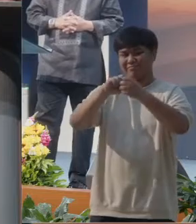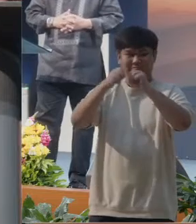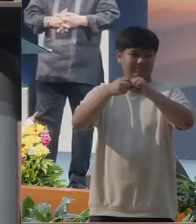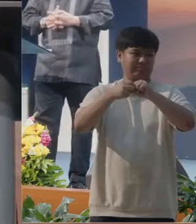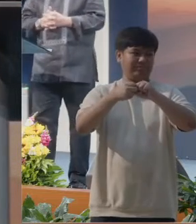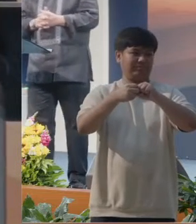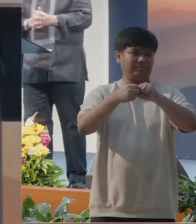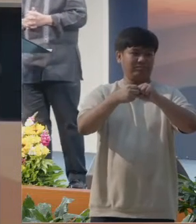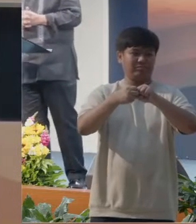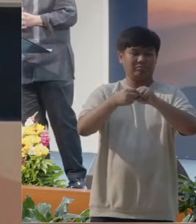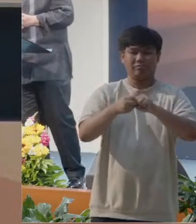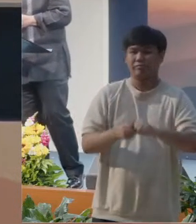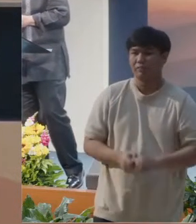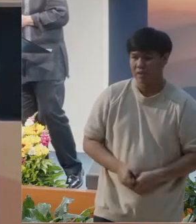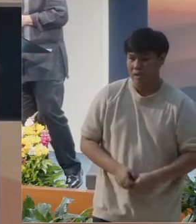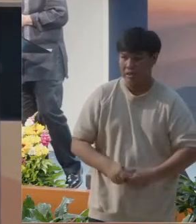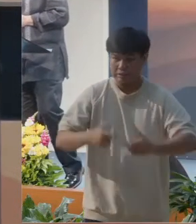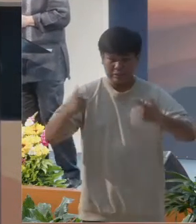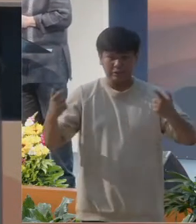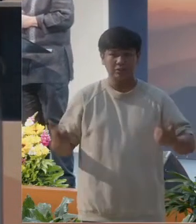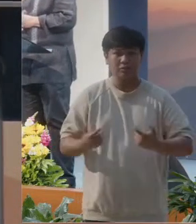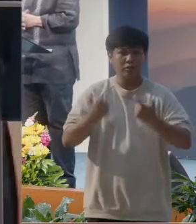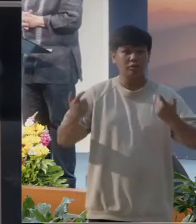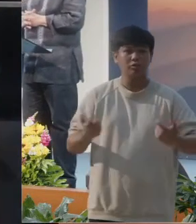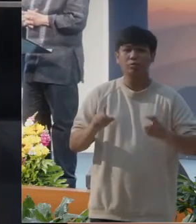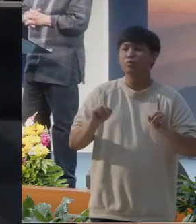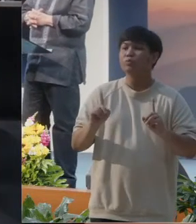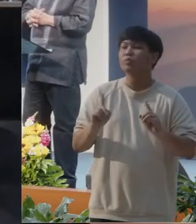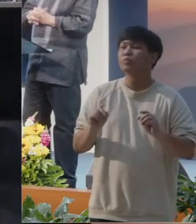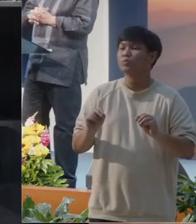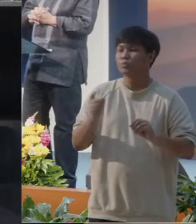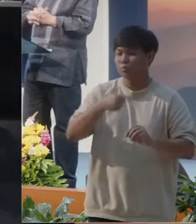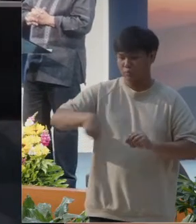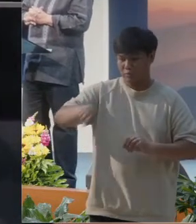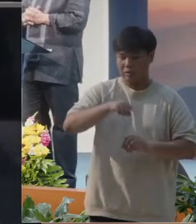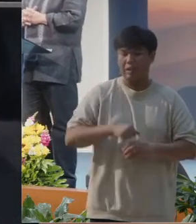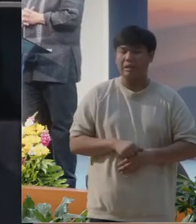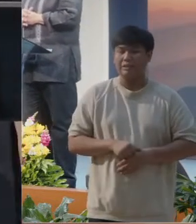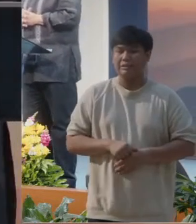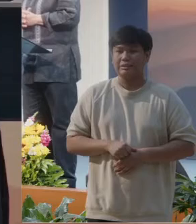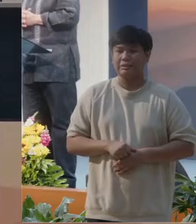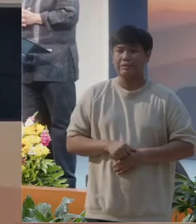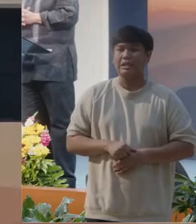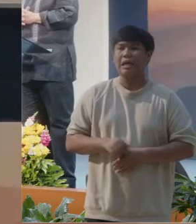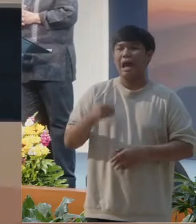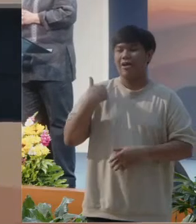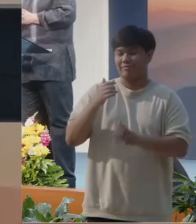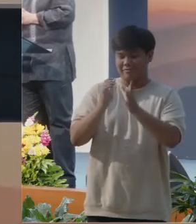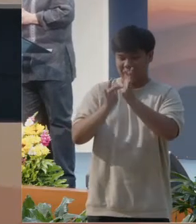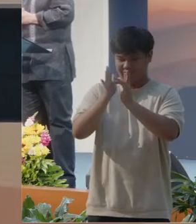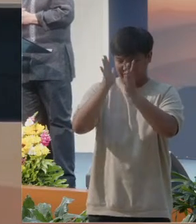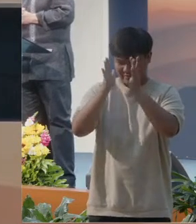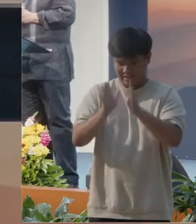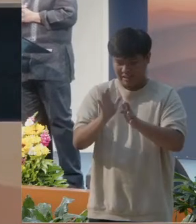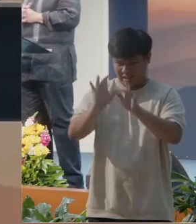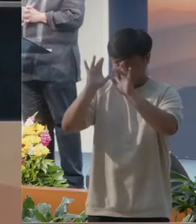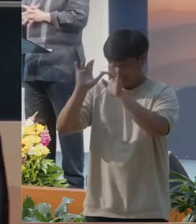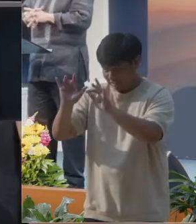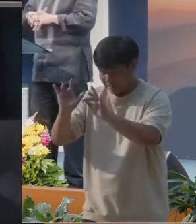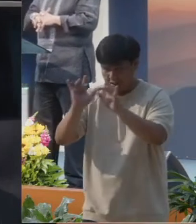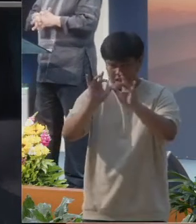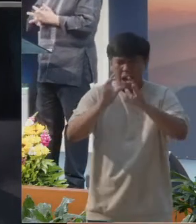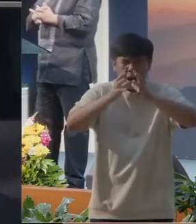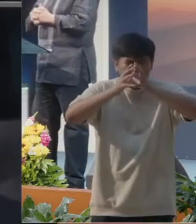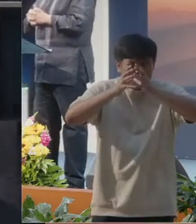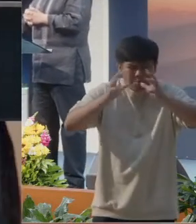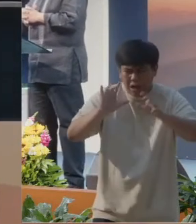to pinapansin, yung kasalanan. Bakit po? Dahil sa tinatawag kong Christian charity. Dahil po sa